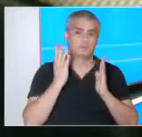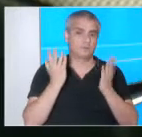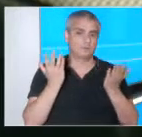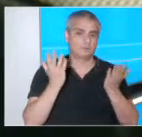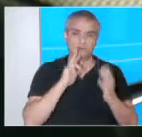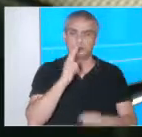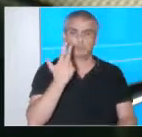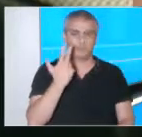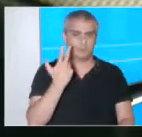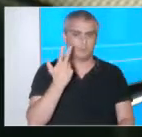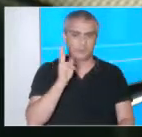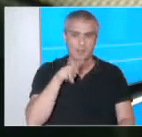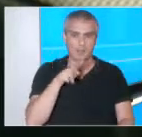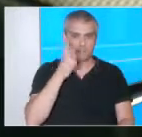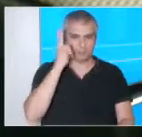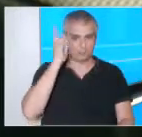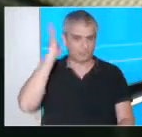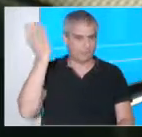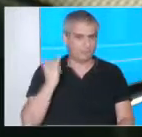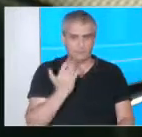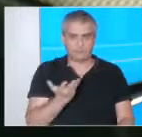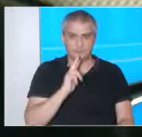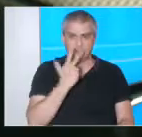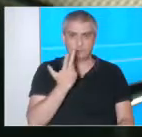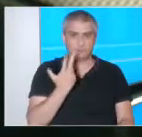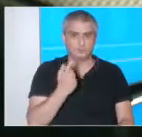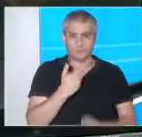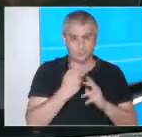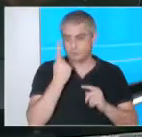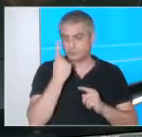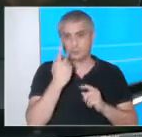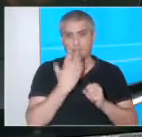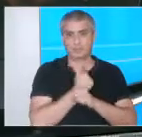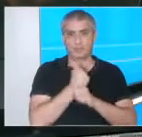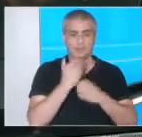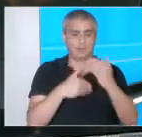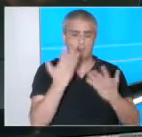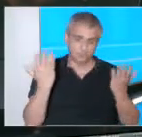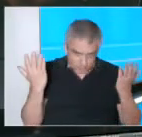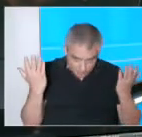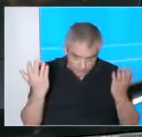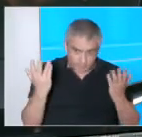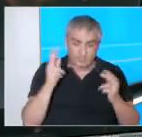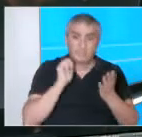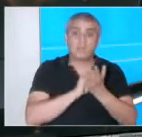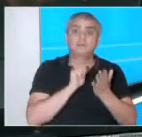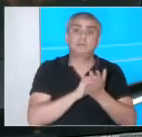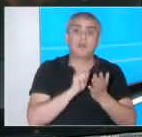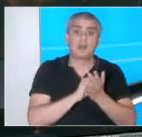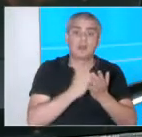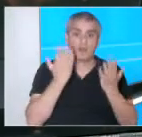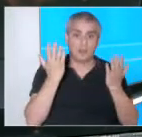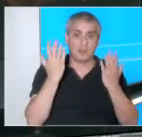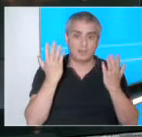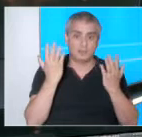זה שלוש שנים שלנו? אנחנו 2,000 שנה בגלות, מה זה שלוש שנים? מספיק שנה אחת שיעמדו כדי שזה יתחיל. וחלילה וחס, אם